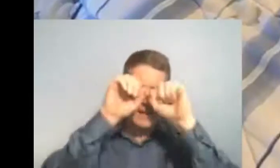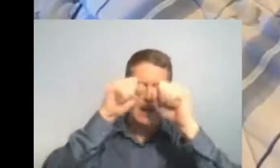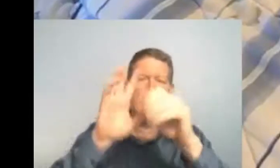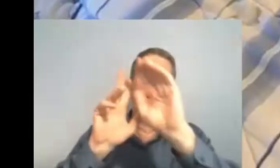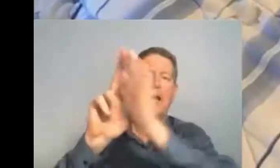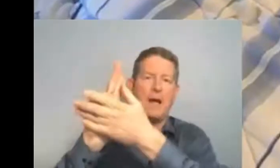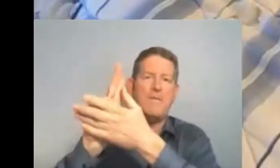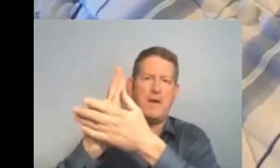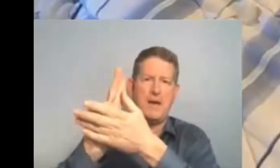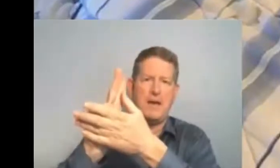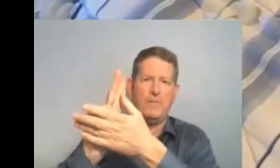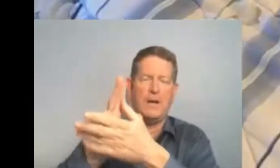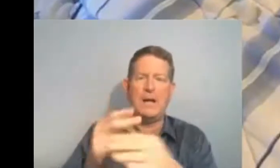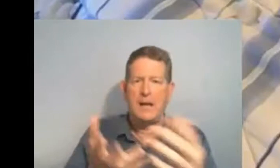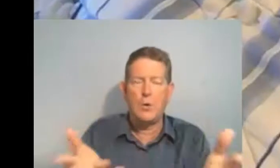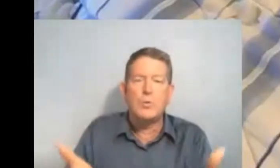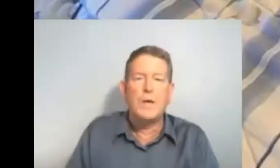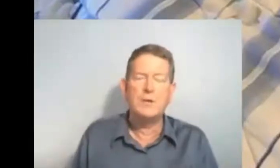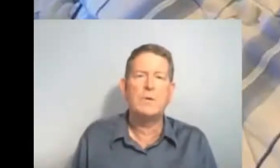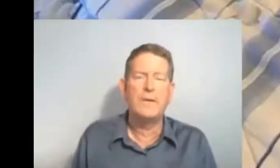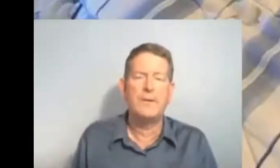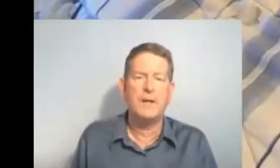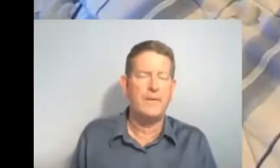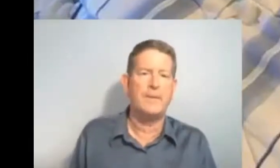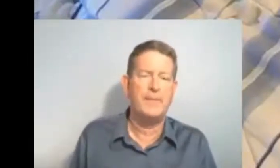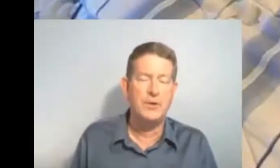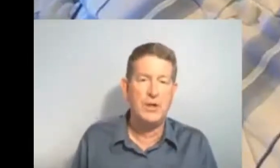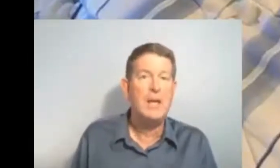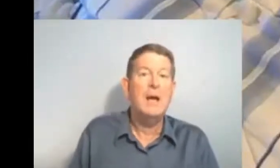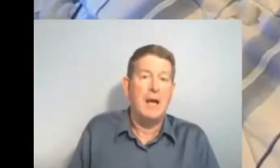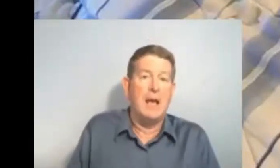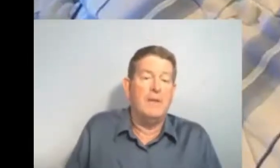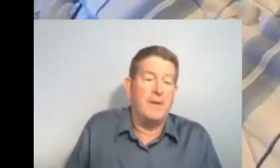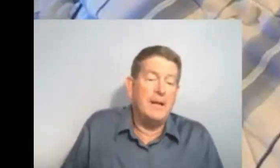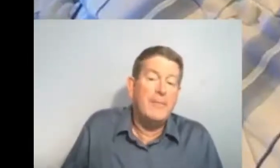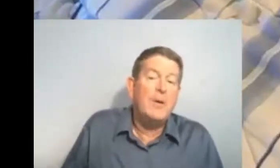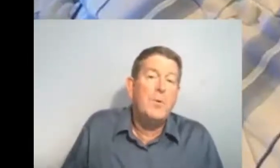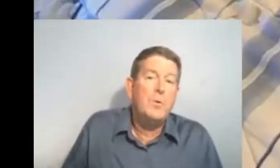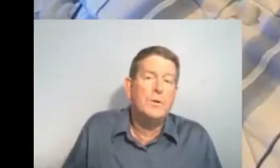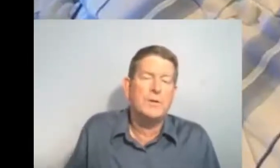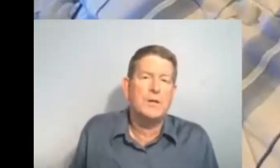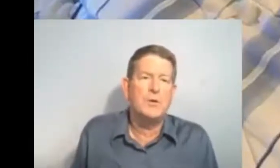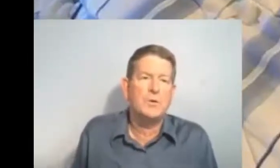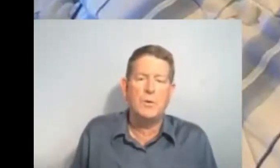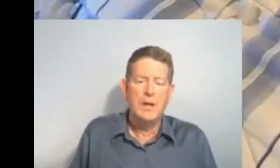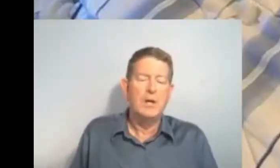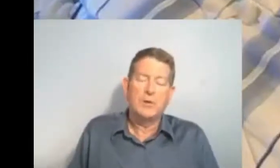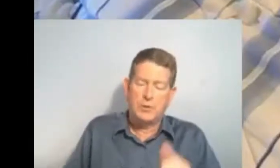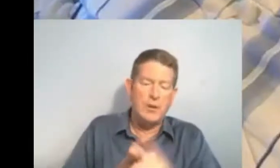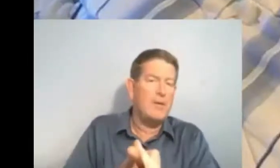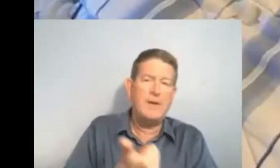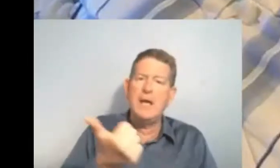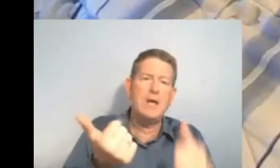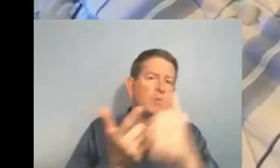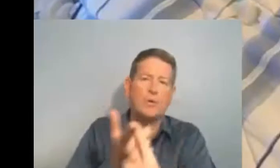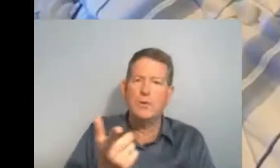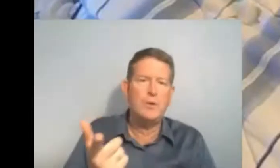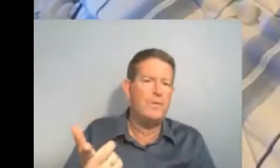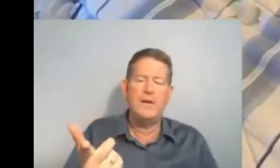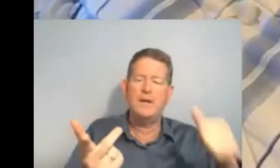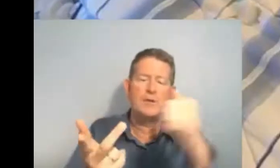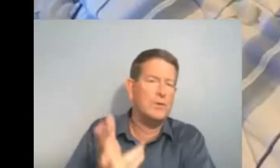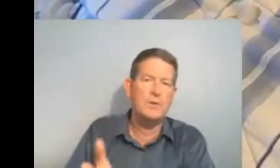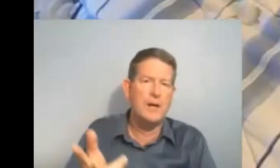se réveille. Voilà la conjugaison d'un verbe réfléchi. Et il va y en avoir beaucoup dans cette leçon. Se réveiller,